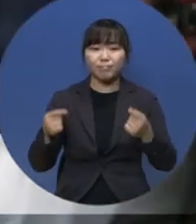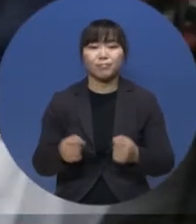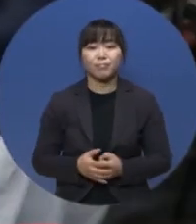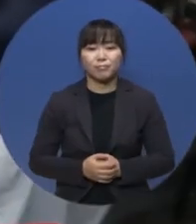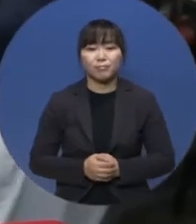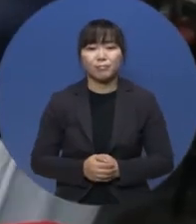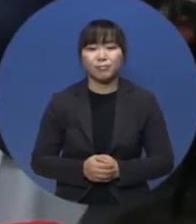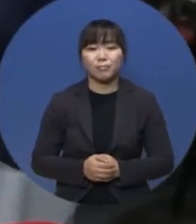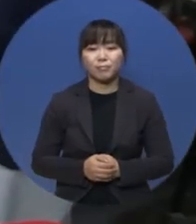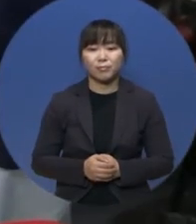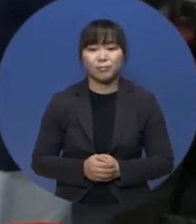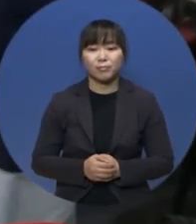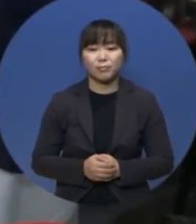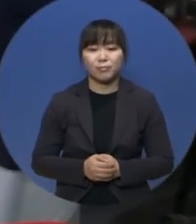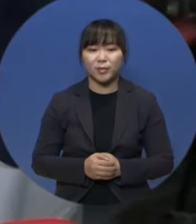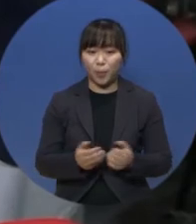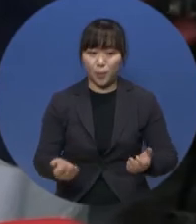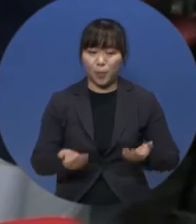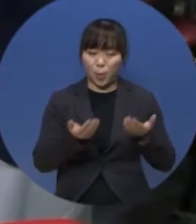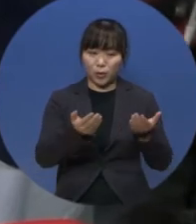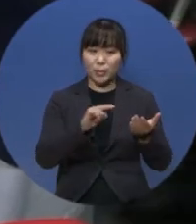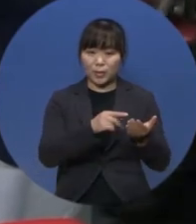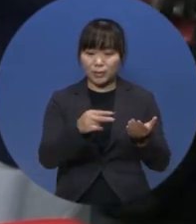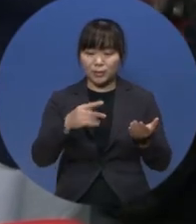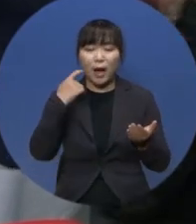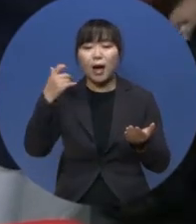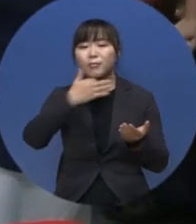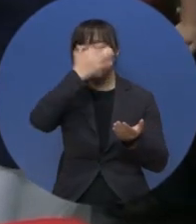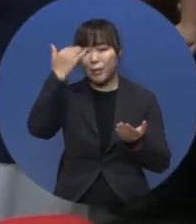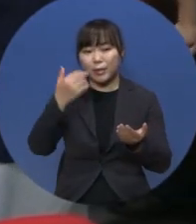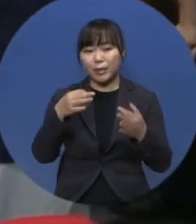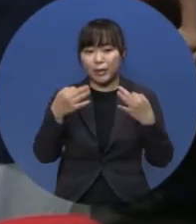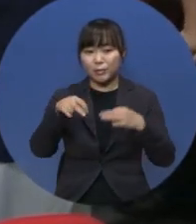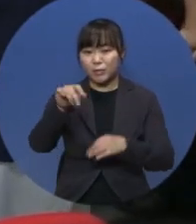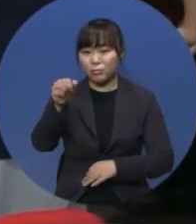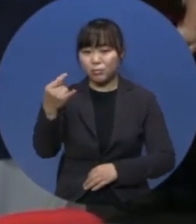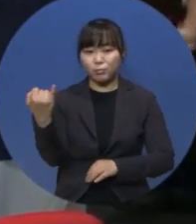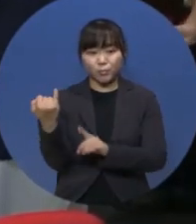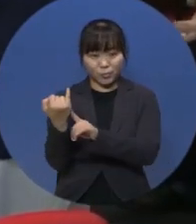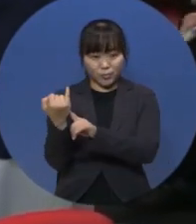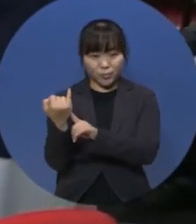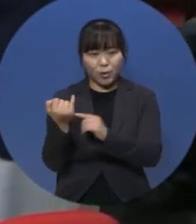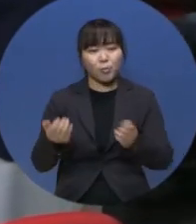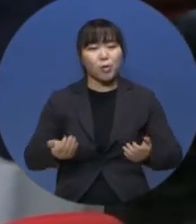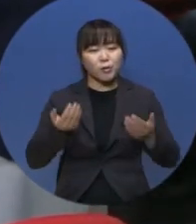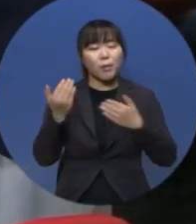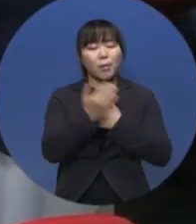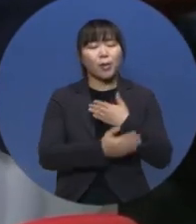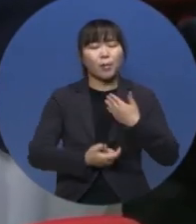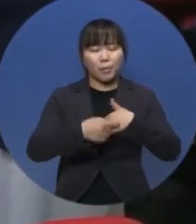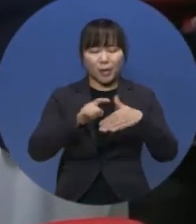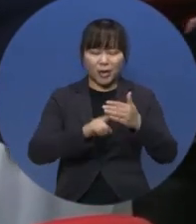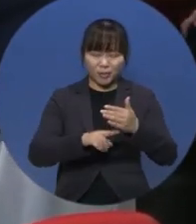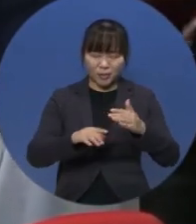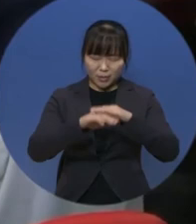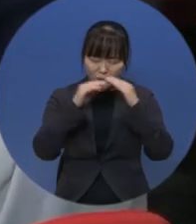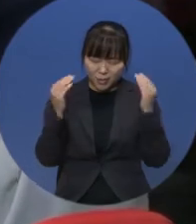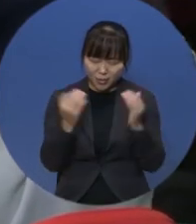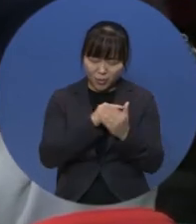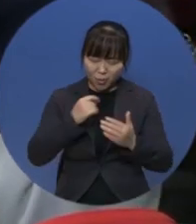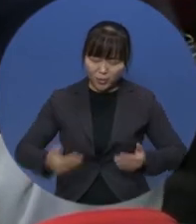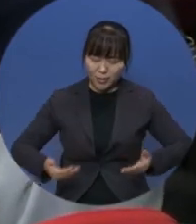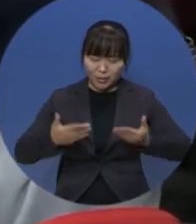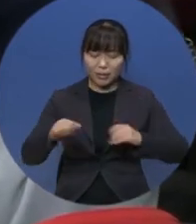같습니다. 봉사는 아름다움입니다. 김상회 주지는 봉사는 몸과 마음을 다하여